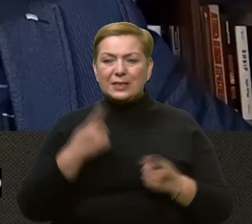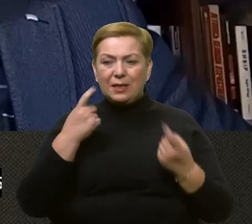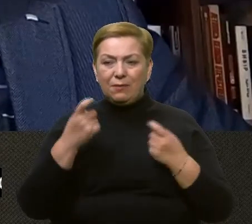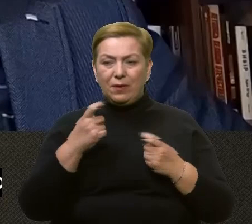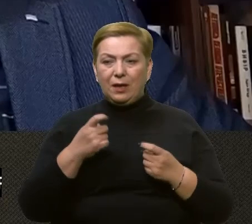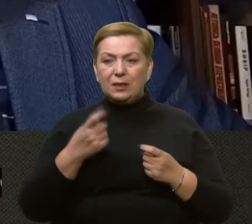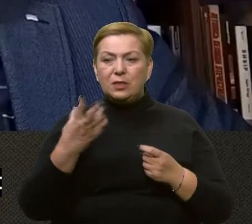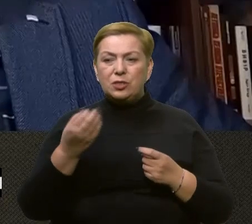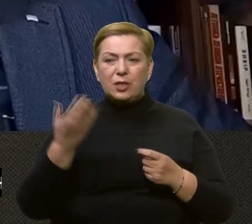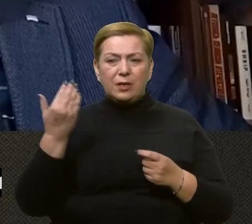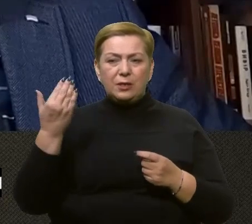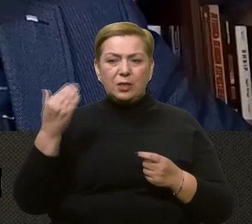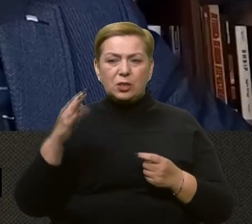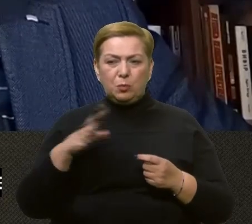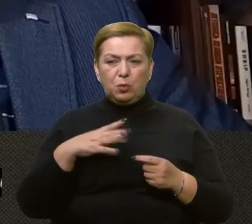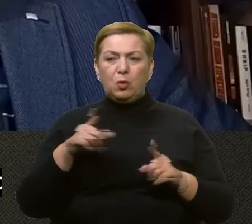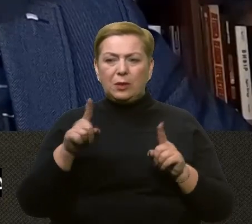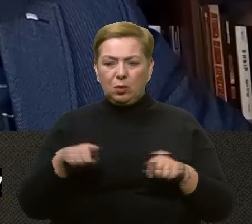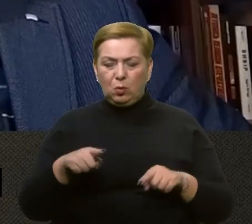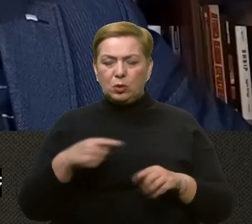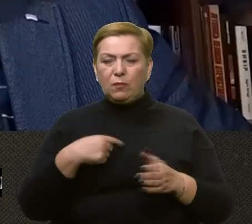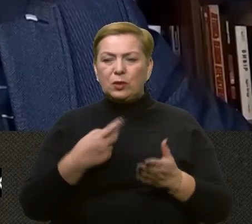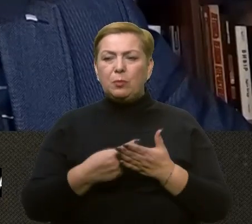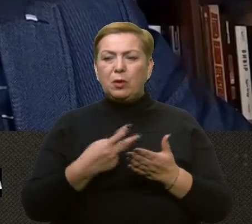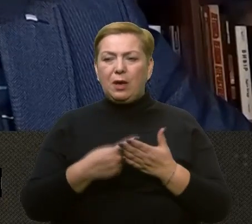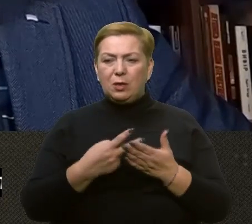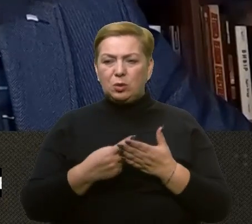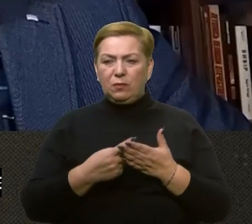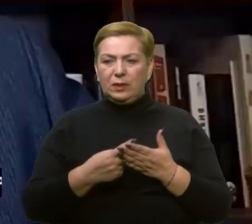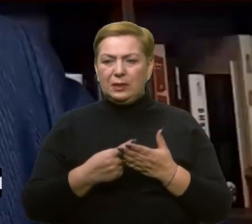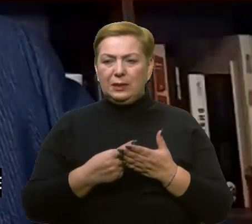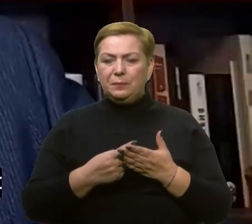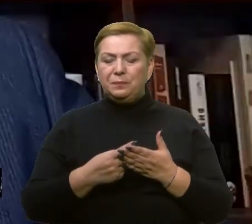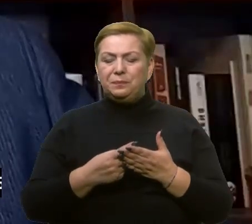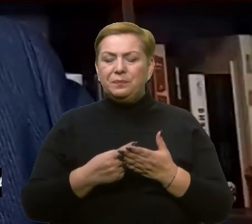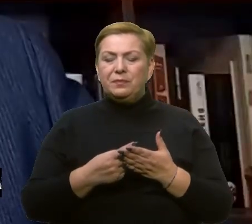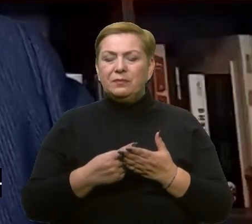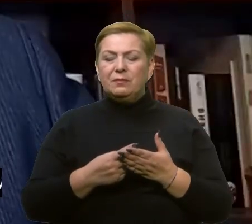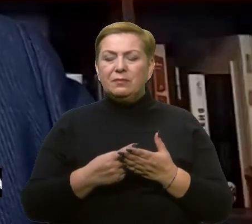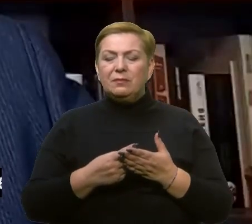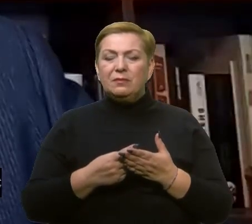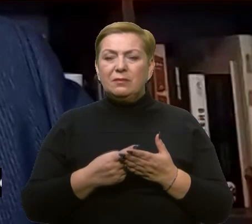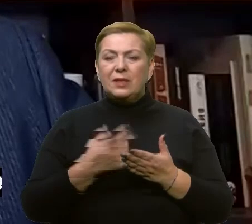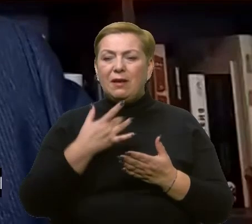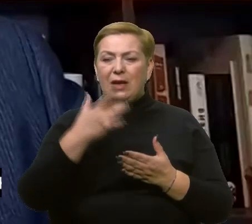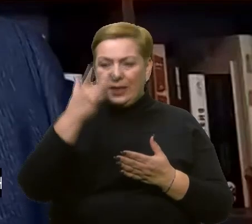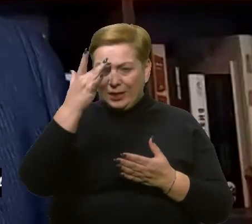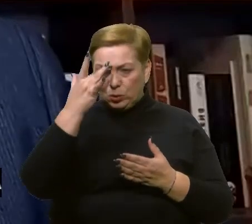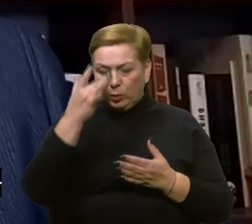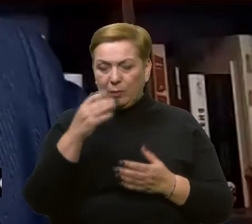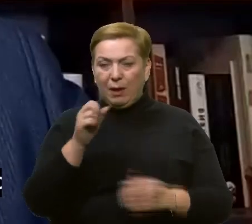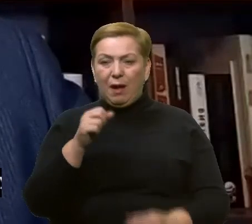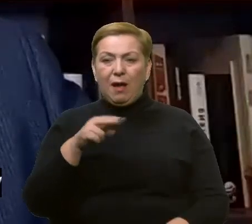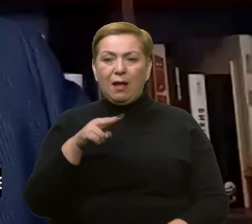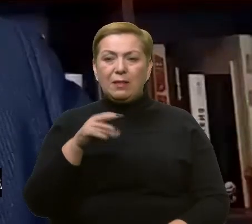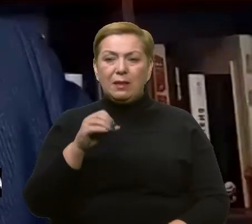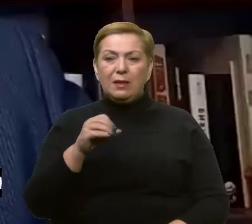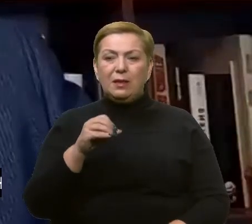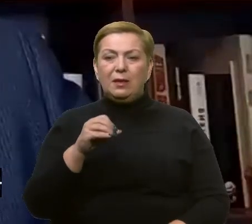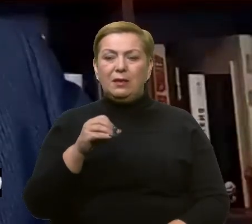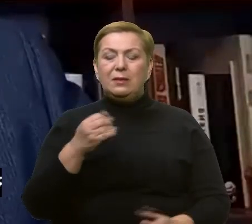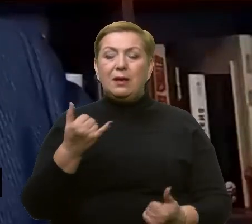ще одного катера, який було показано на тому форумі, що вони проводили влітку. Однак